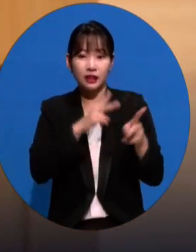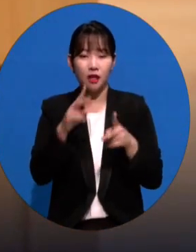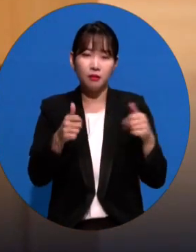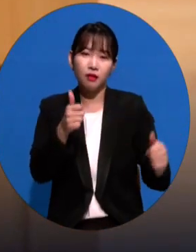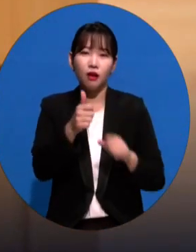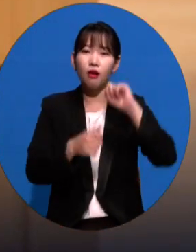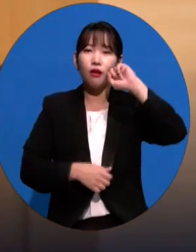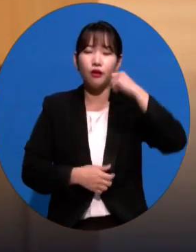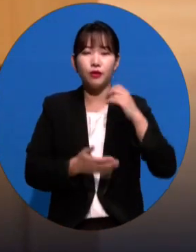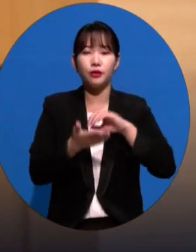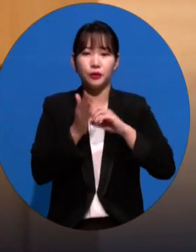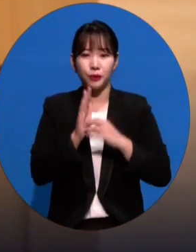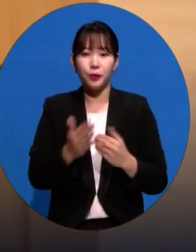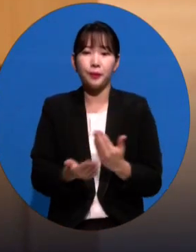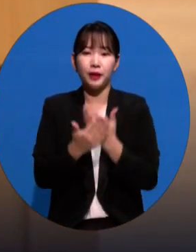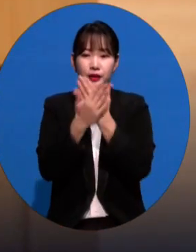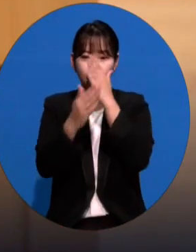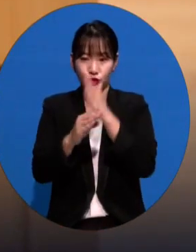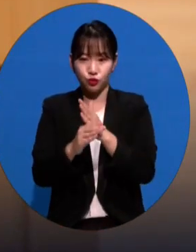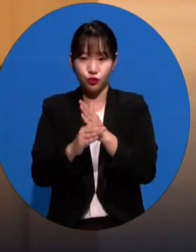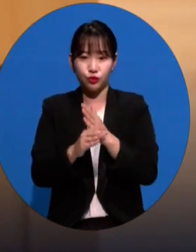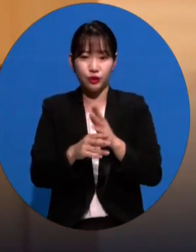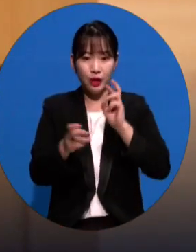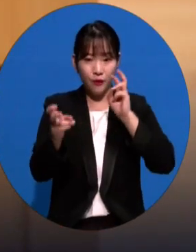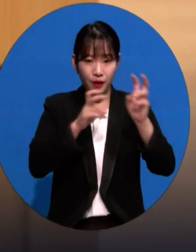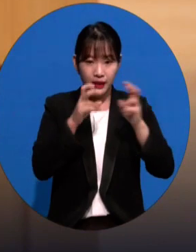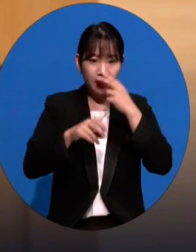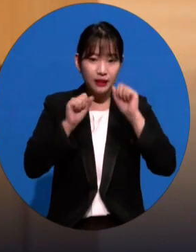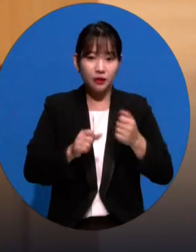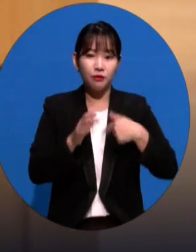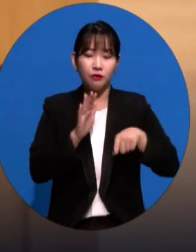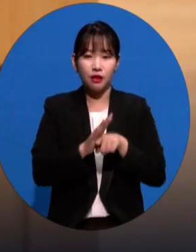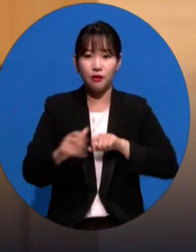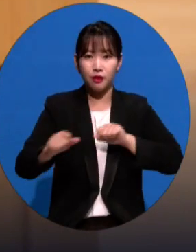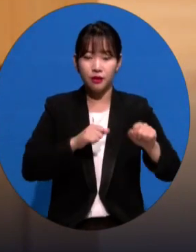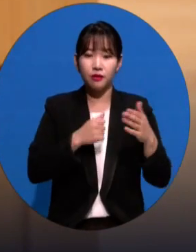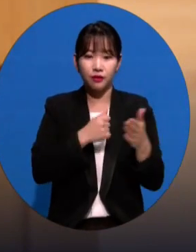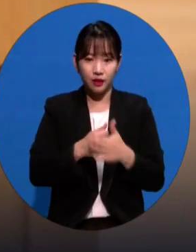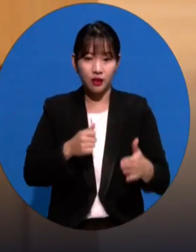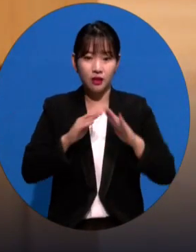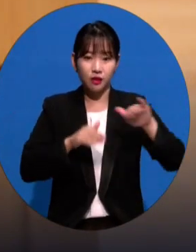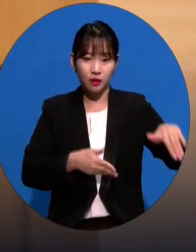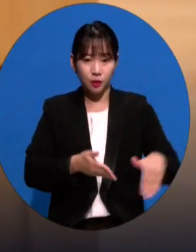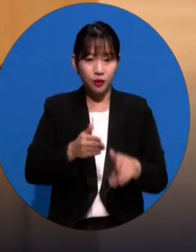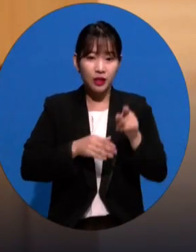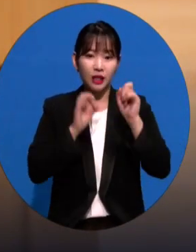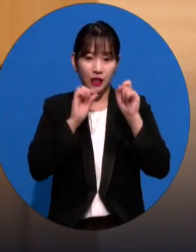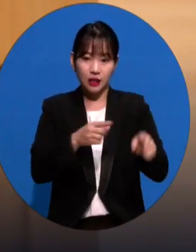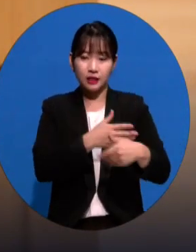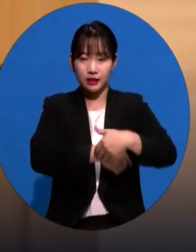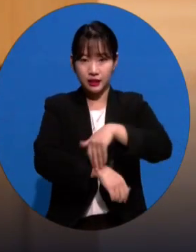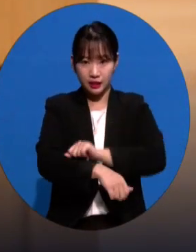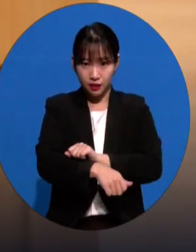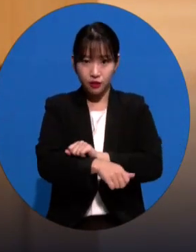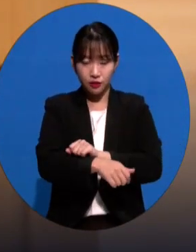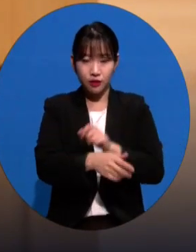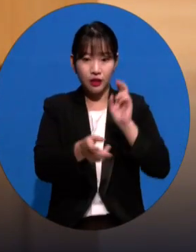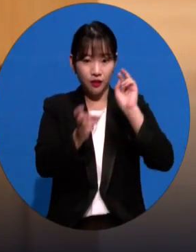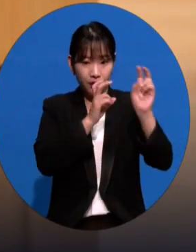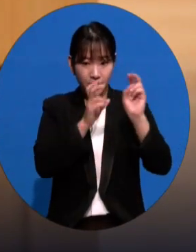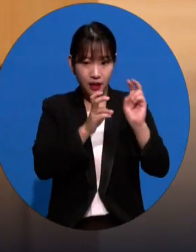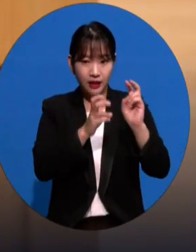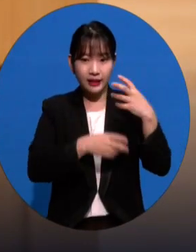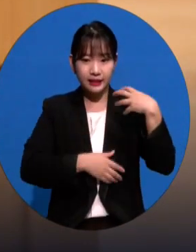있습니다. 어떤 기업의 어떤 생존을 위해서 나서고 있는 상황인 만큼 전남도는 이 기회를 적극적으로 오히려